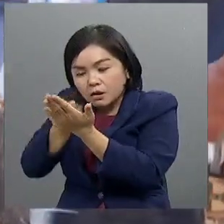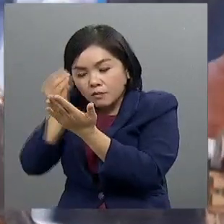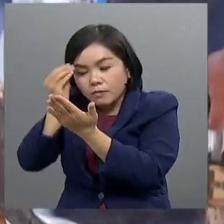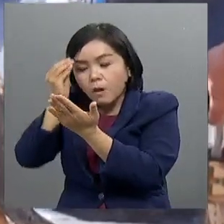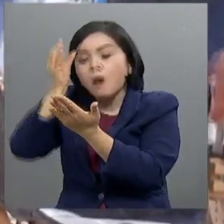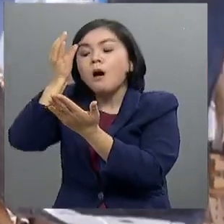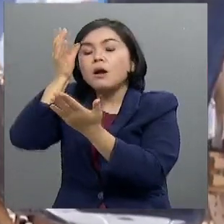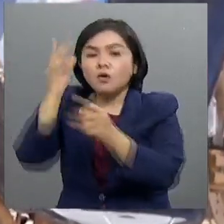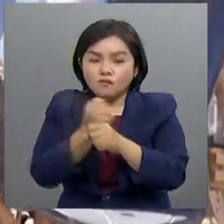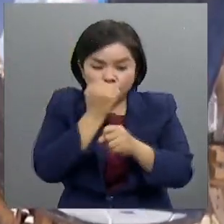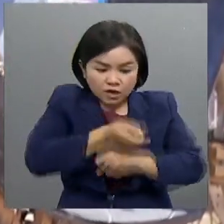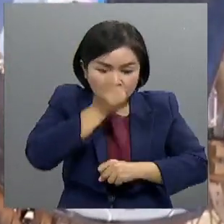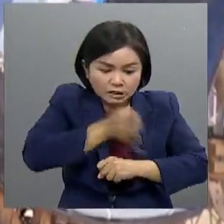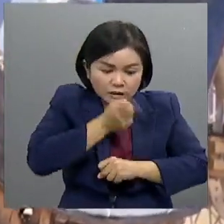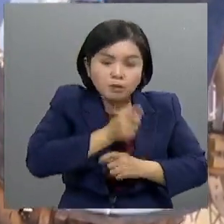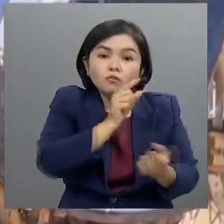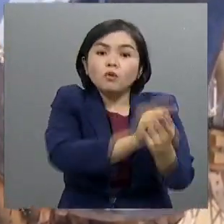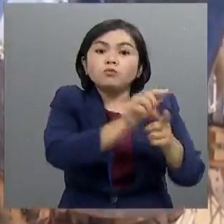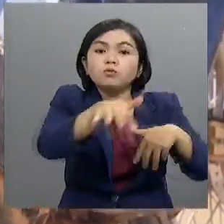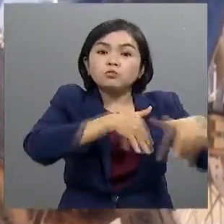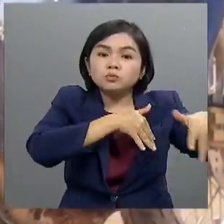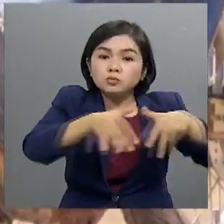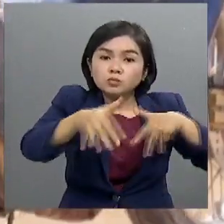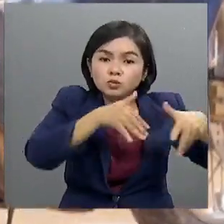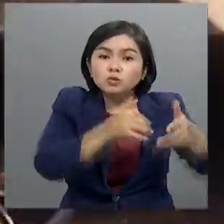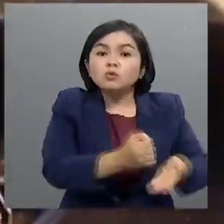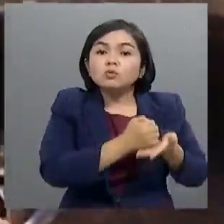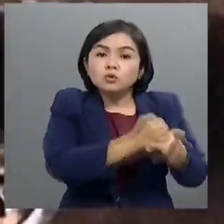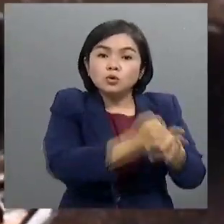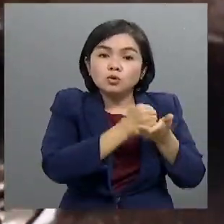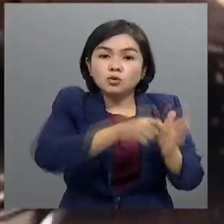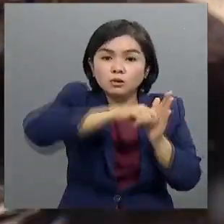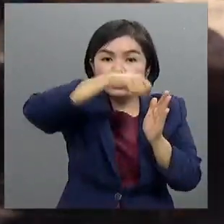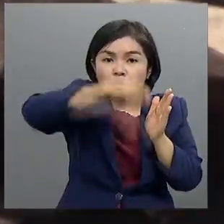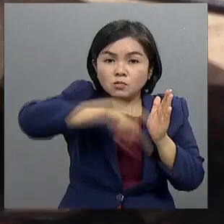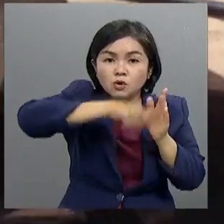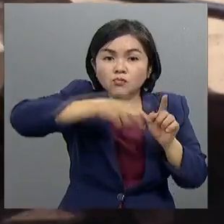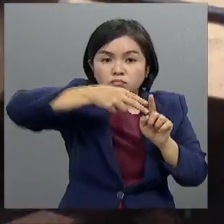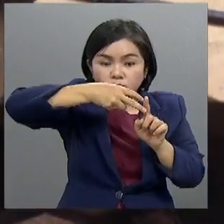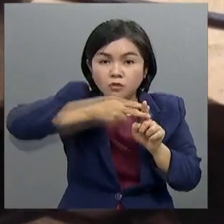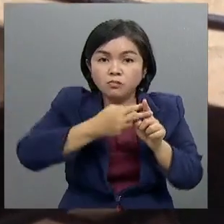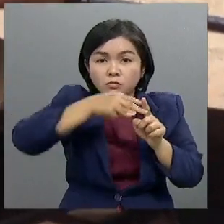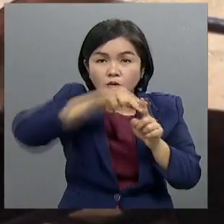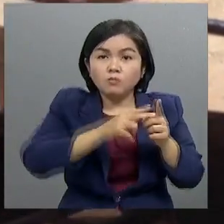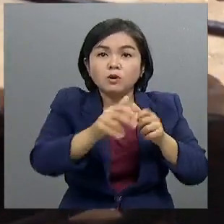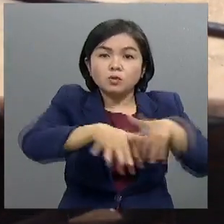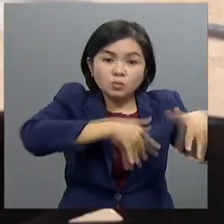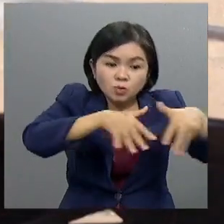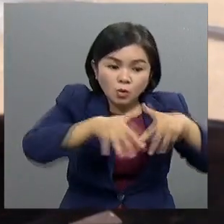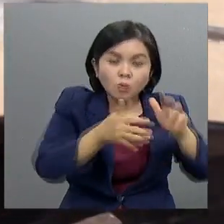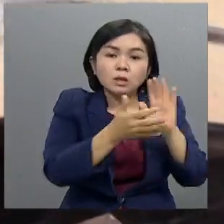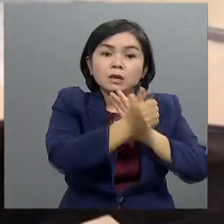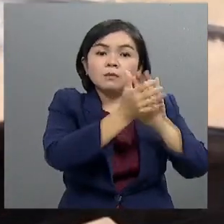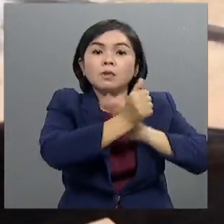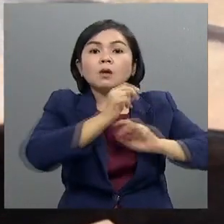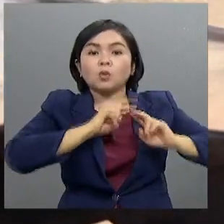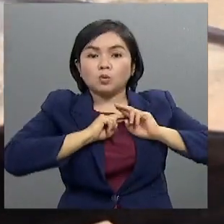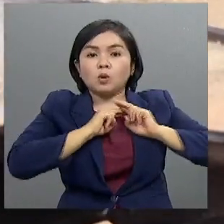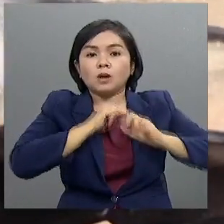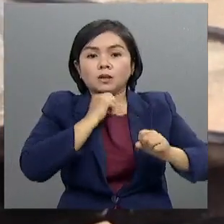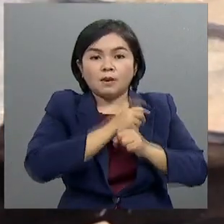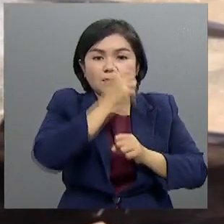ก็นำมามาช่วยเหลือชาวบ้านนะครับไส้ความสามารถอาภาสะ